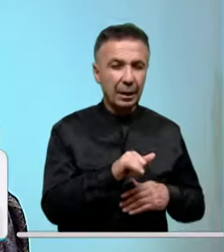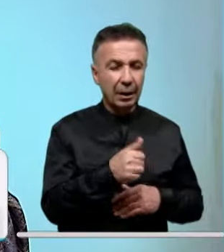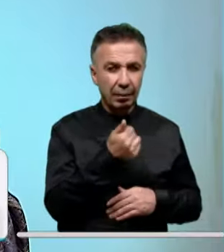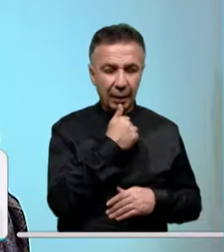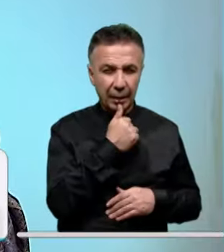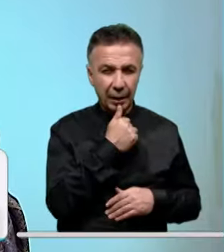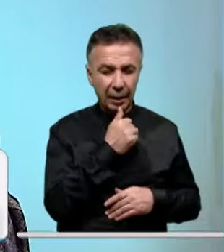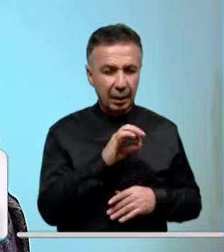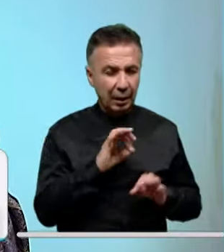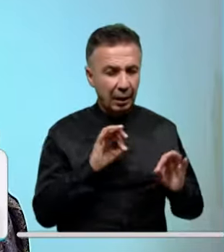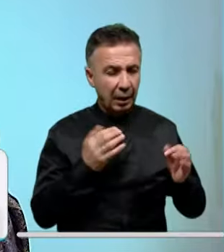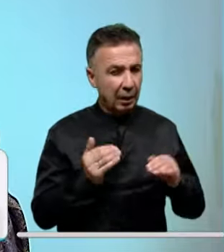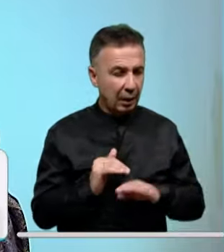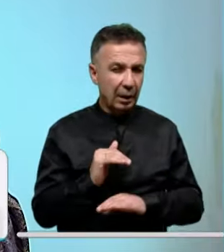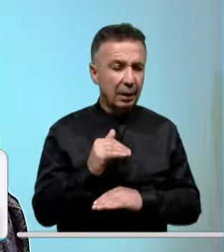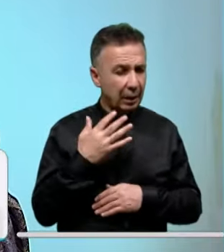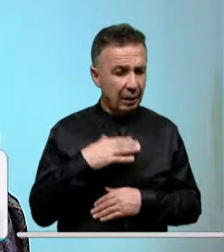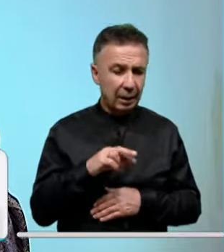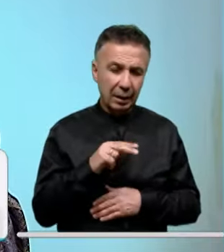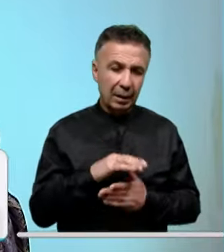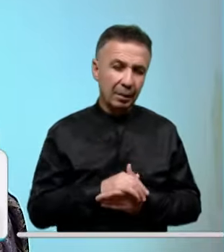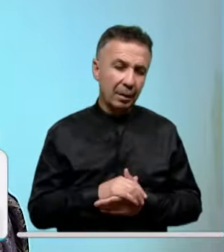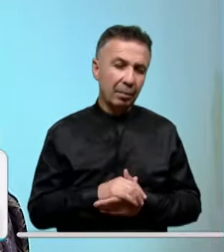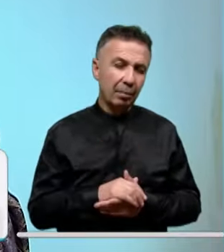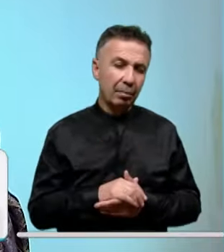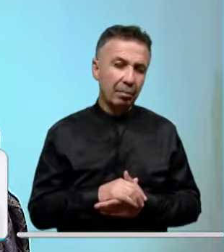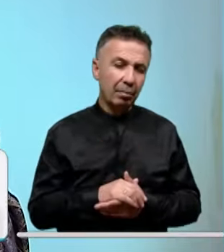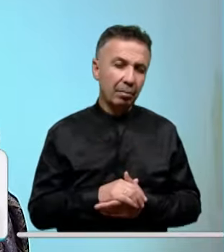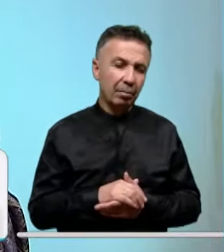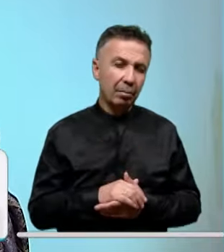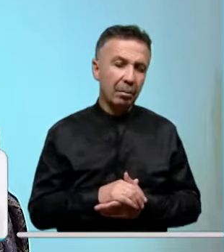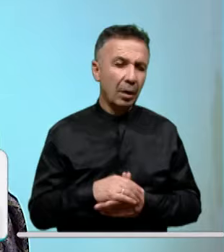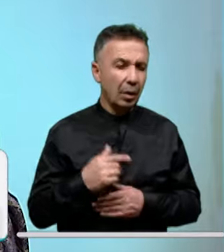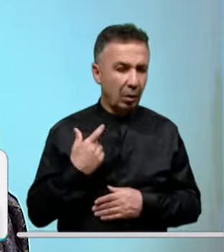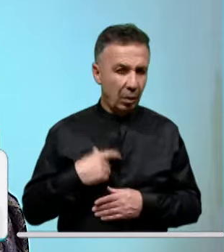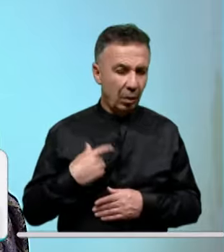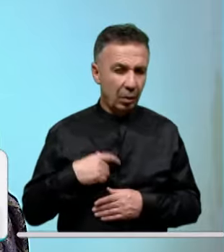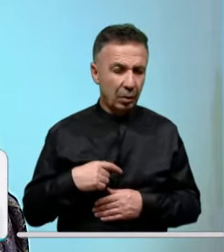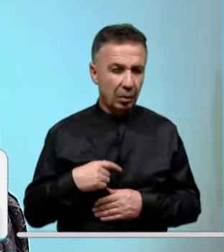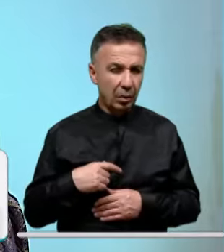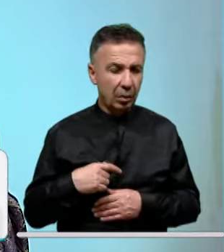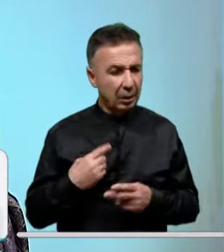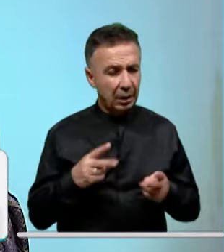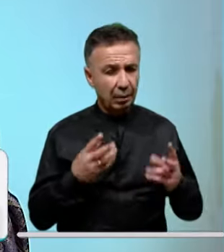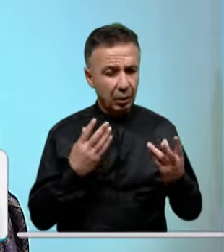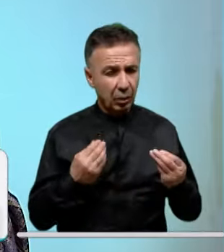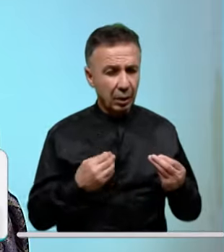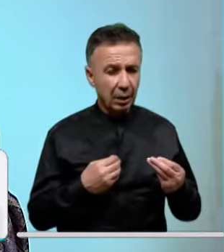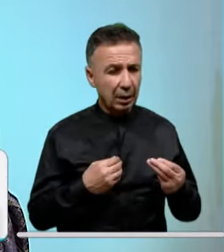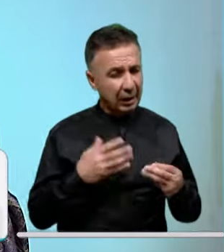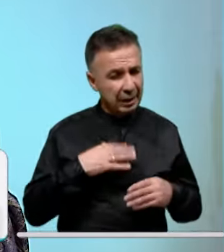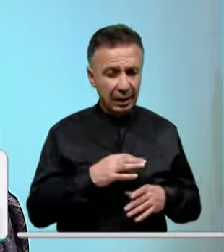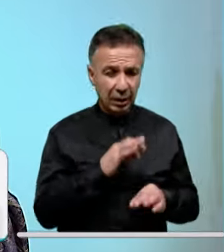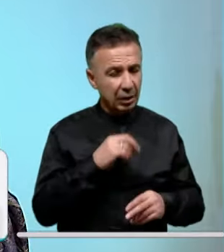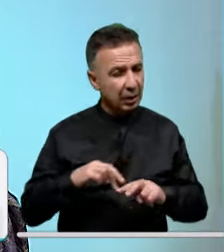babaları nasıl hayattayken dilediği tasarruflarda bulunduysa onlar da özgür bir şekilde tasarrufta bulunurlar. Ama